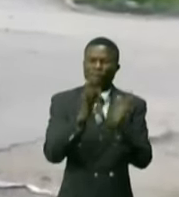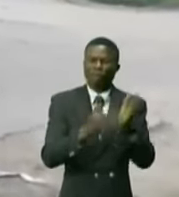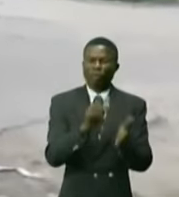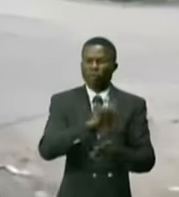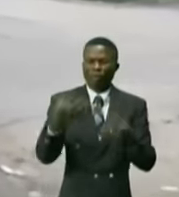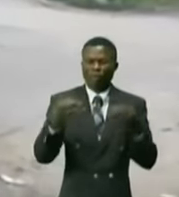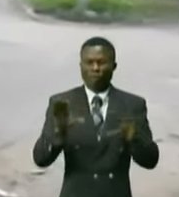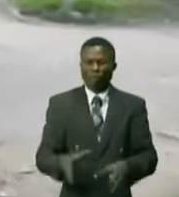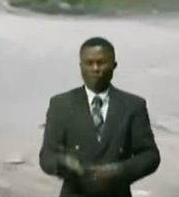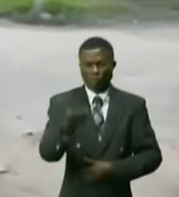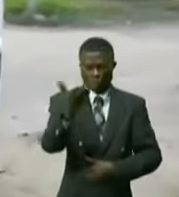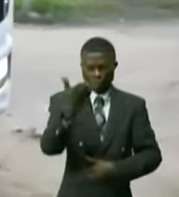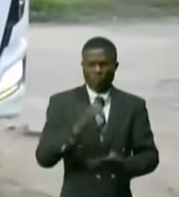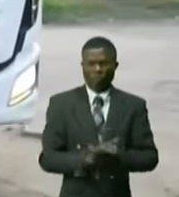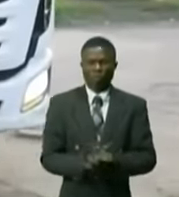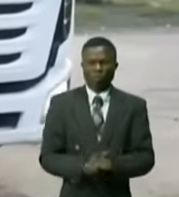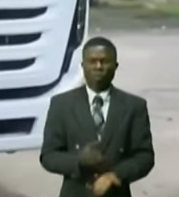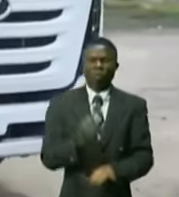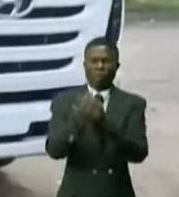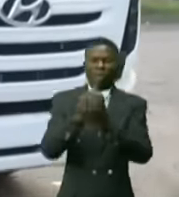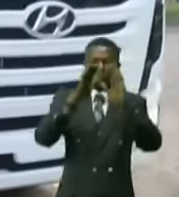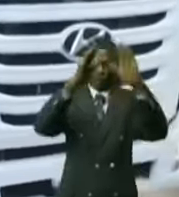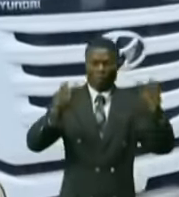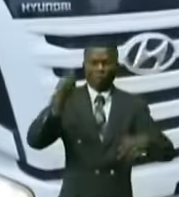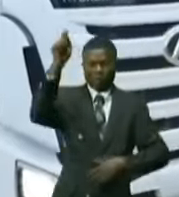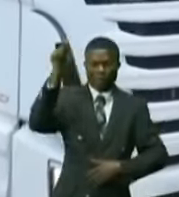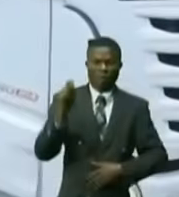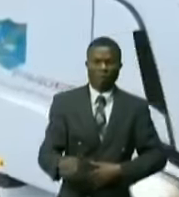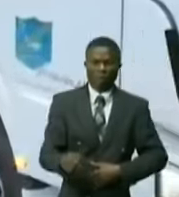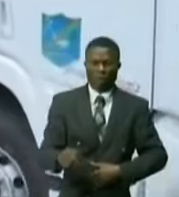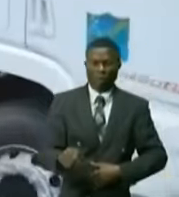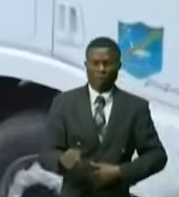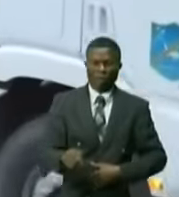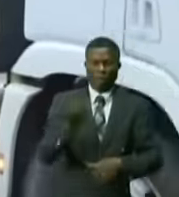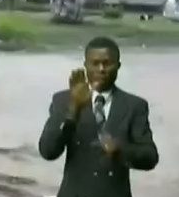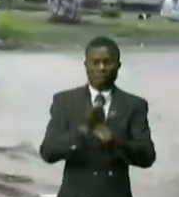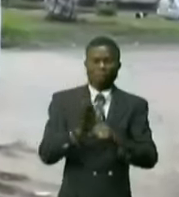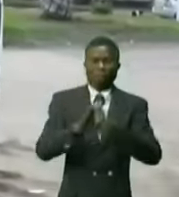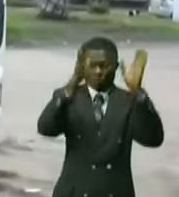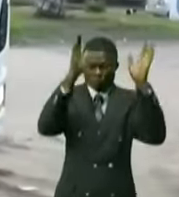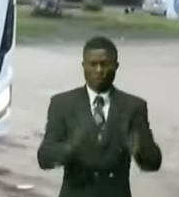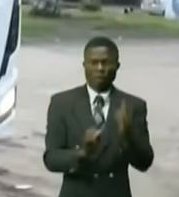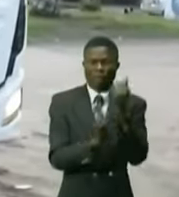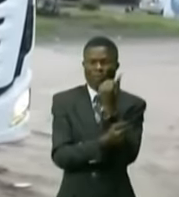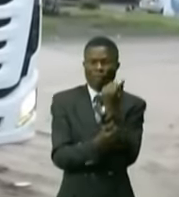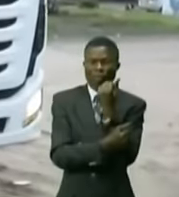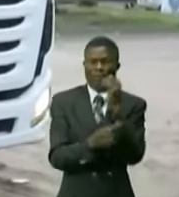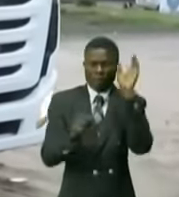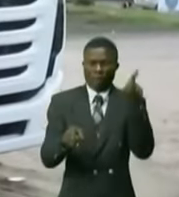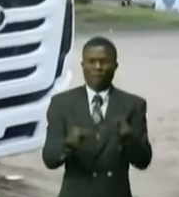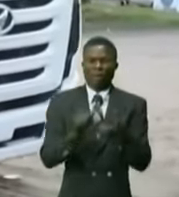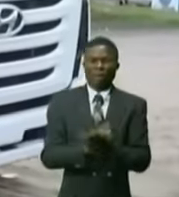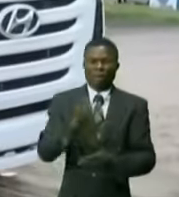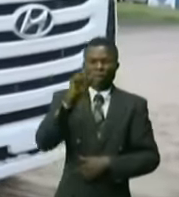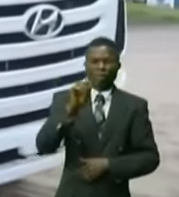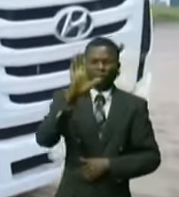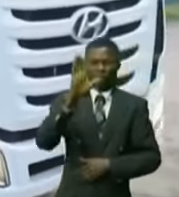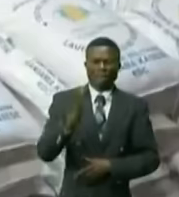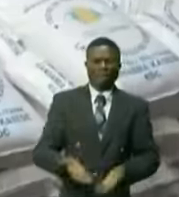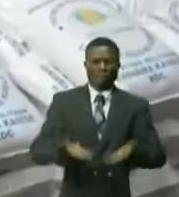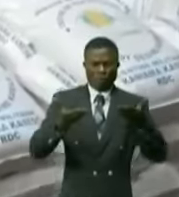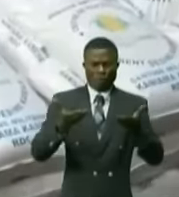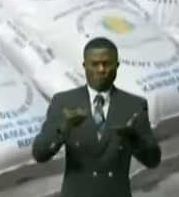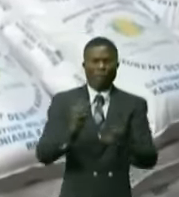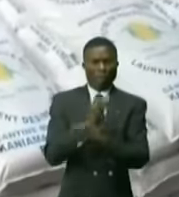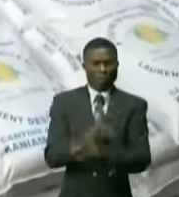De camions remorques pour ravitailler les camps militaires. Des milliers de tonnes de sacs de farine de maïs de 25 kg